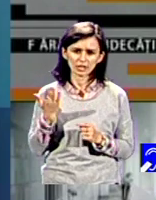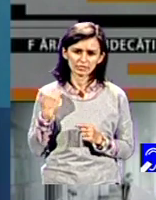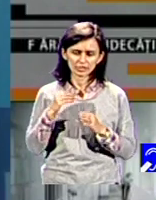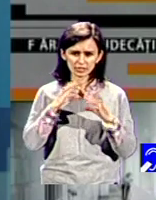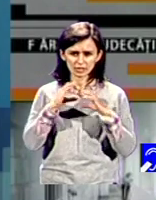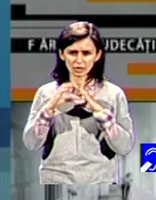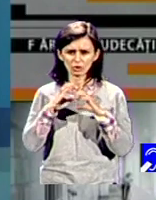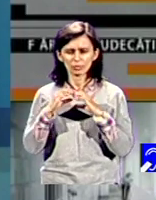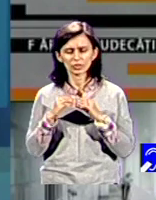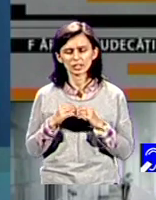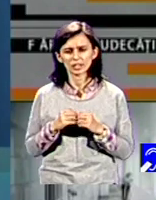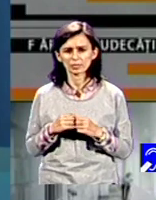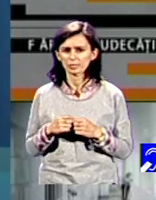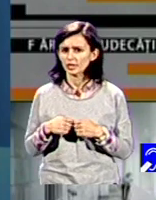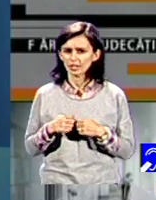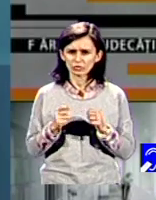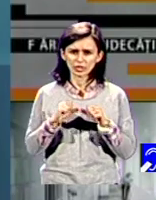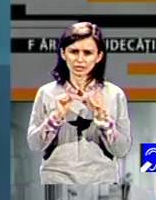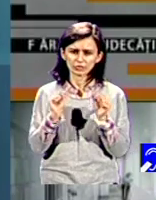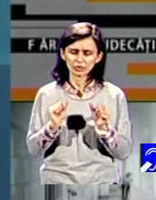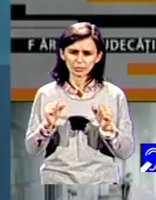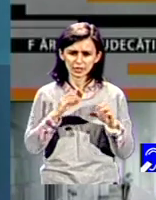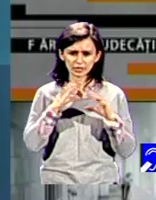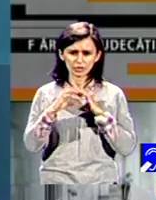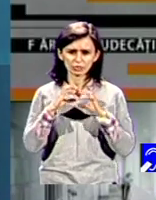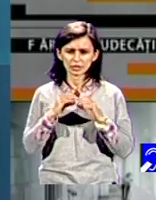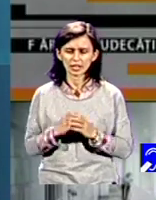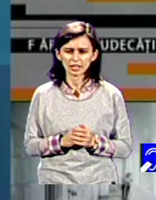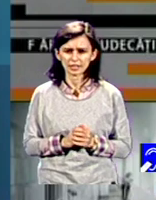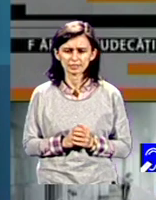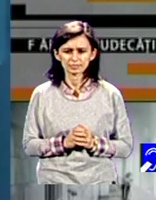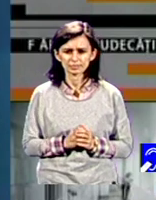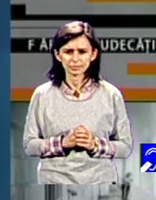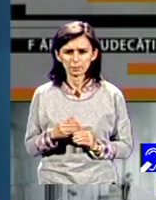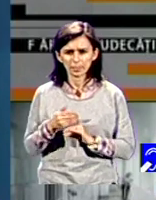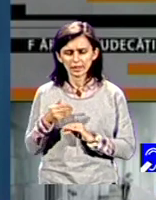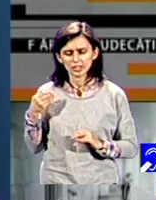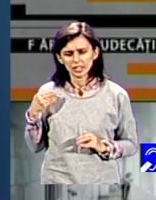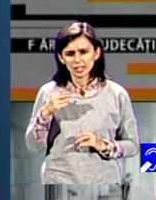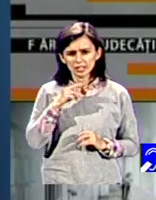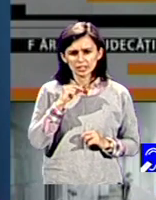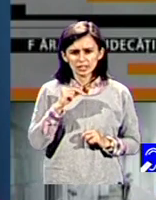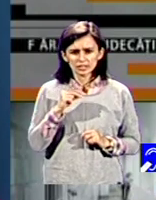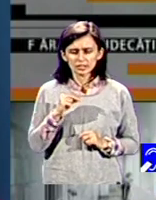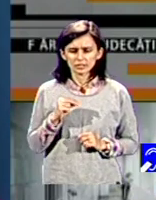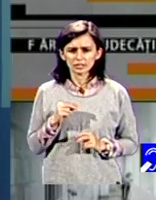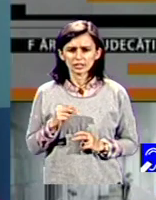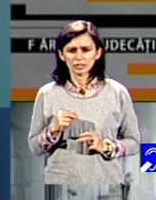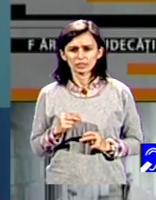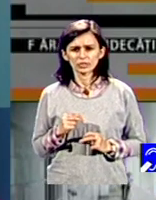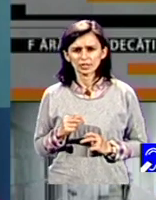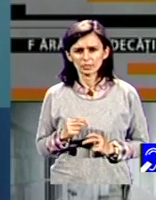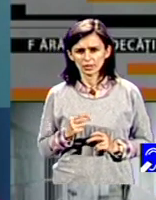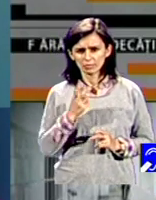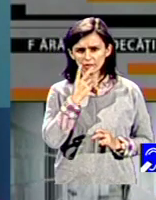larg am mers pe pe toate canalele de comunicare chiar înainte să să povestim acum mă uitam și am văzut